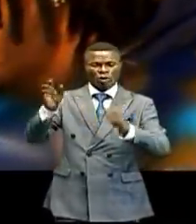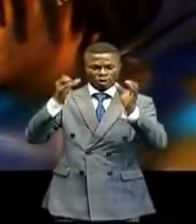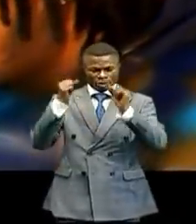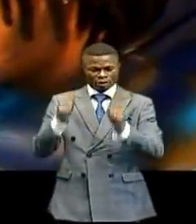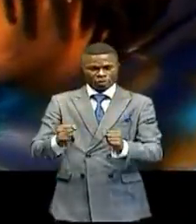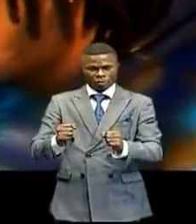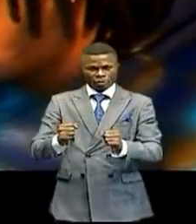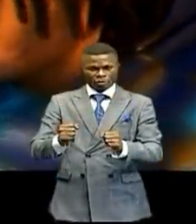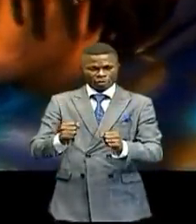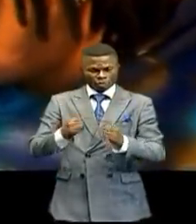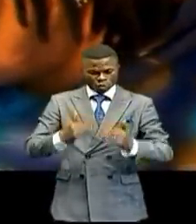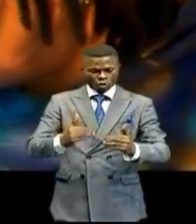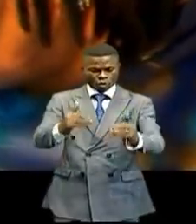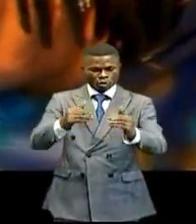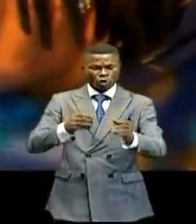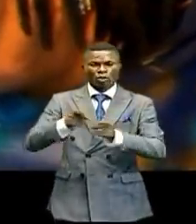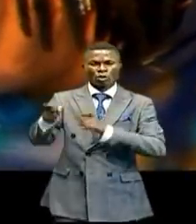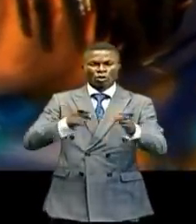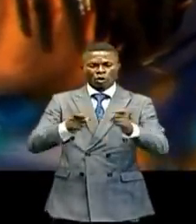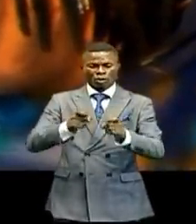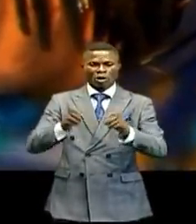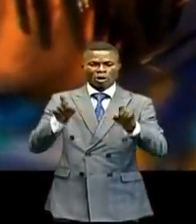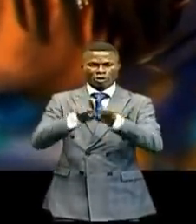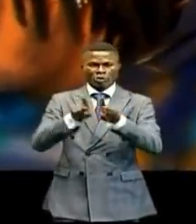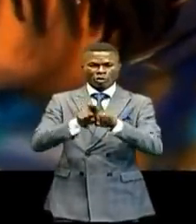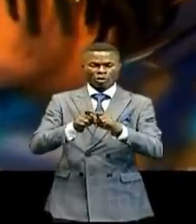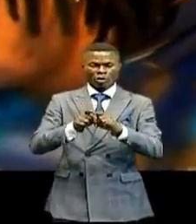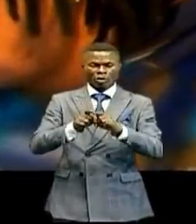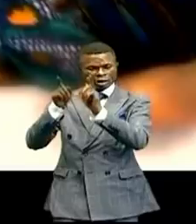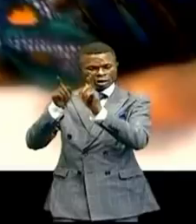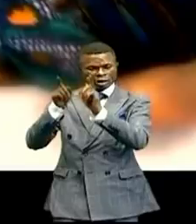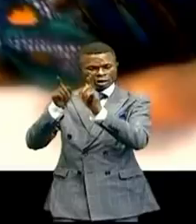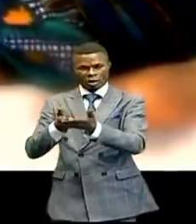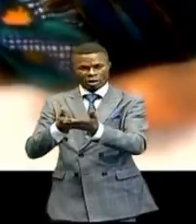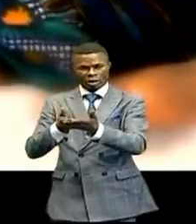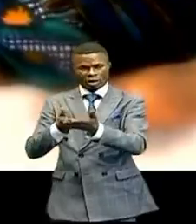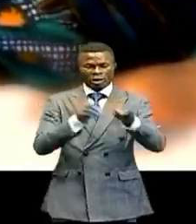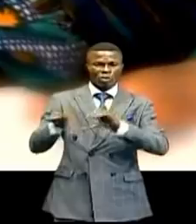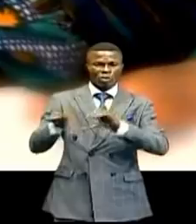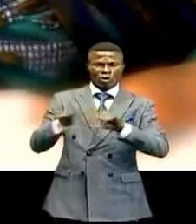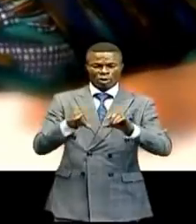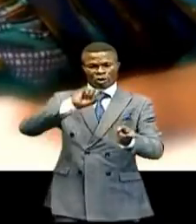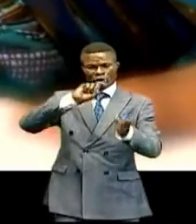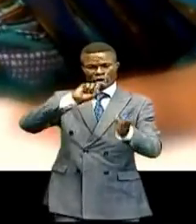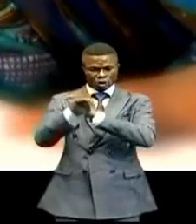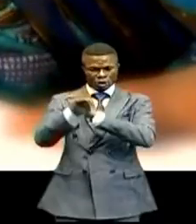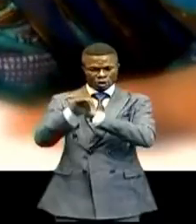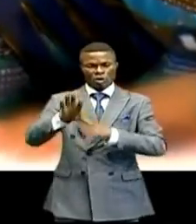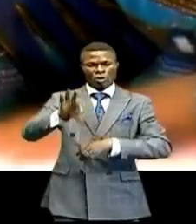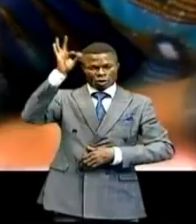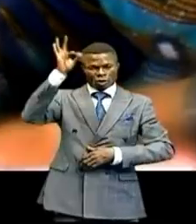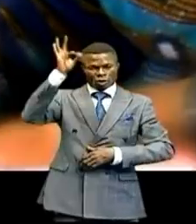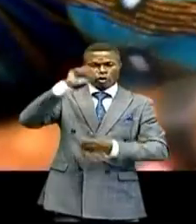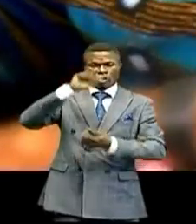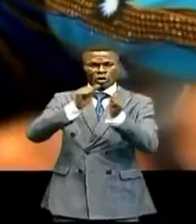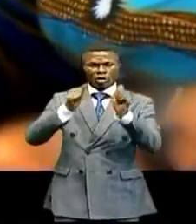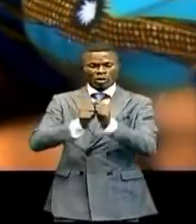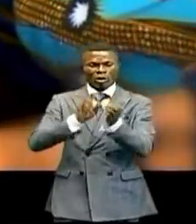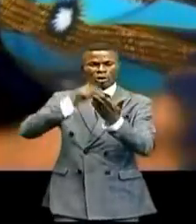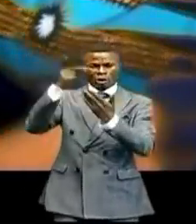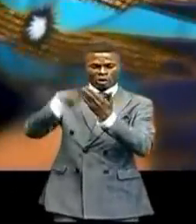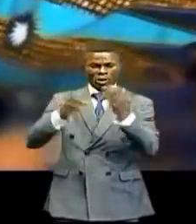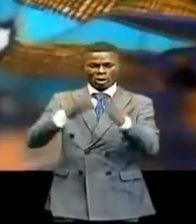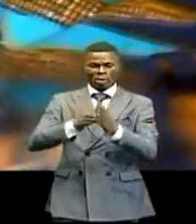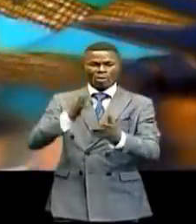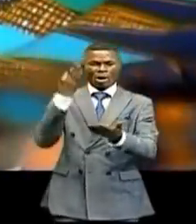stabilité, la poursuite de la gestion optimale de la liquidité et la mise en œuvre de réformes retenues dans le cadre du programme avec